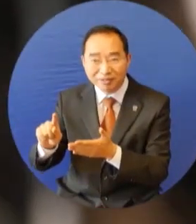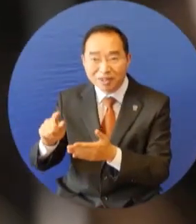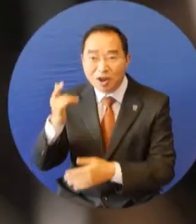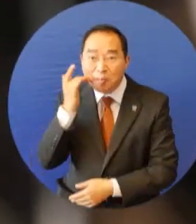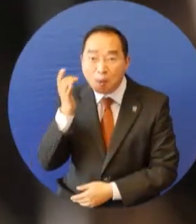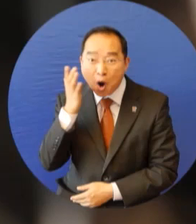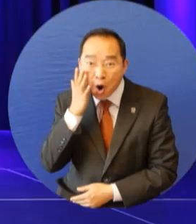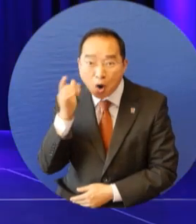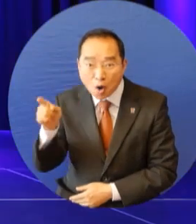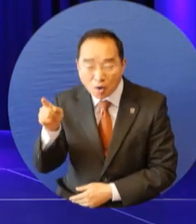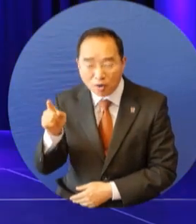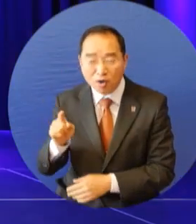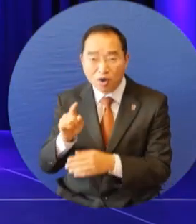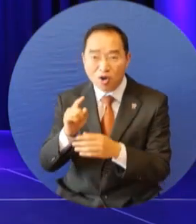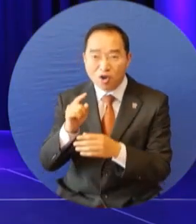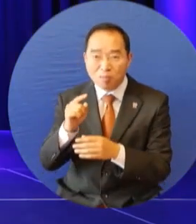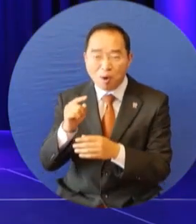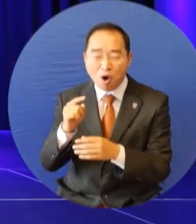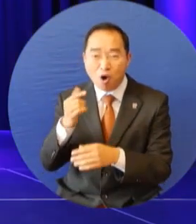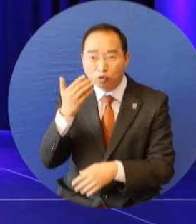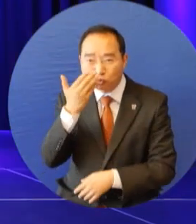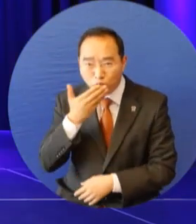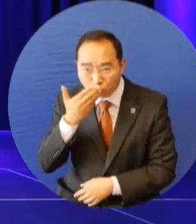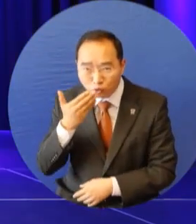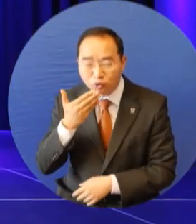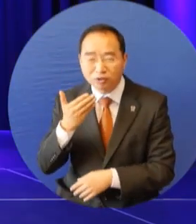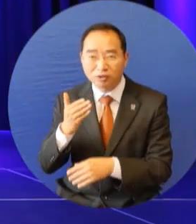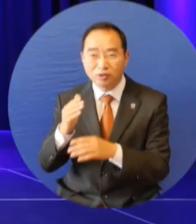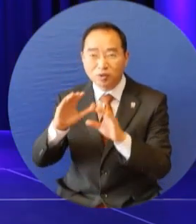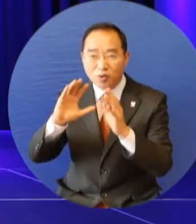꽃가루예요. 꿀과 꽃가루를 준비해서